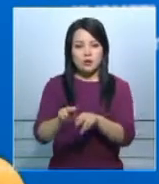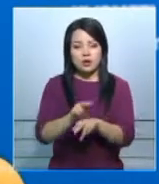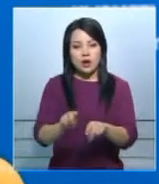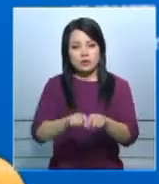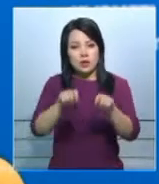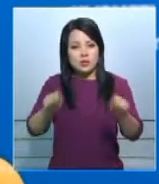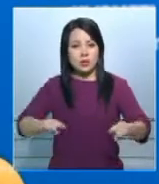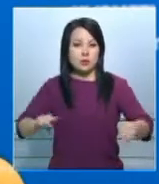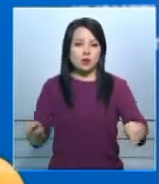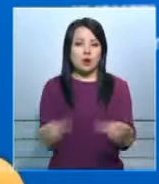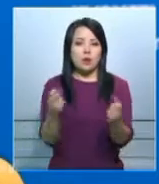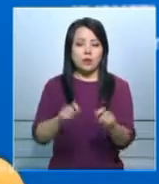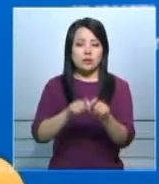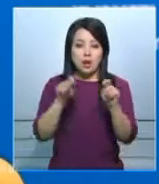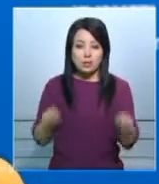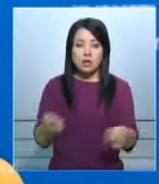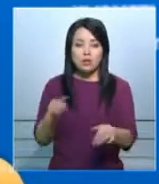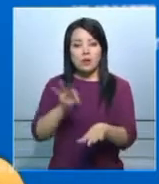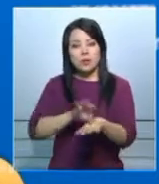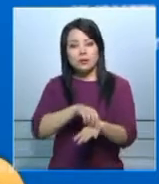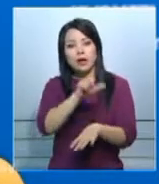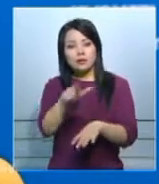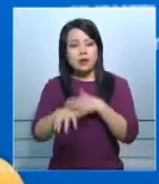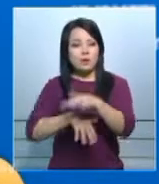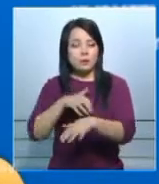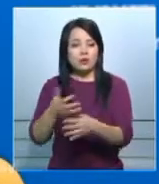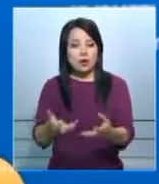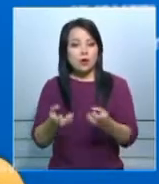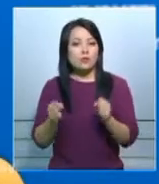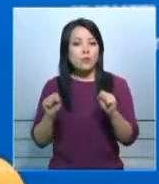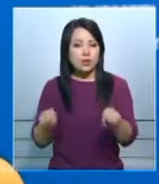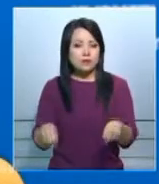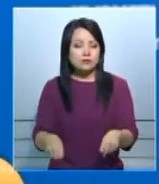тәжірибе дәрігерлері науқастарды сол жерде қабылдай алады.